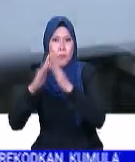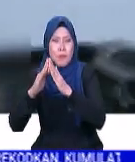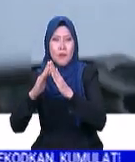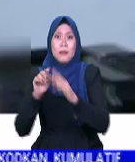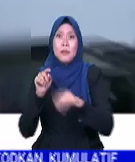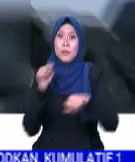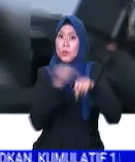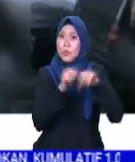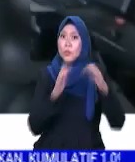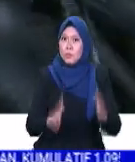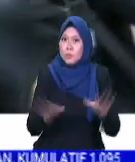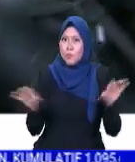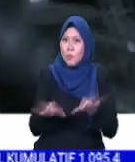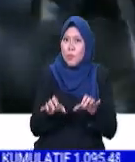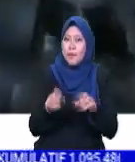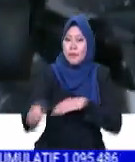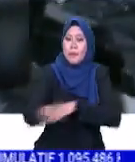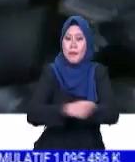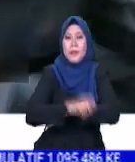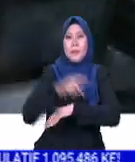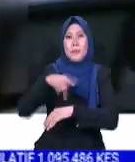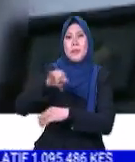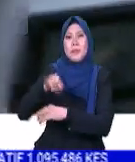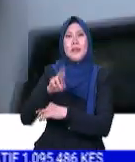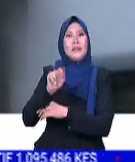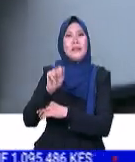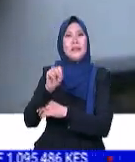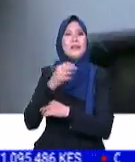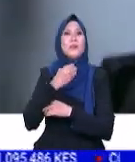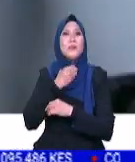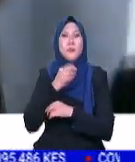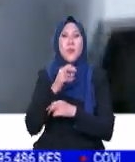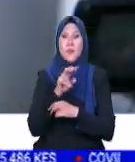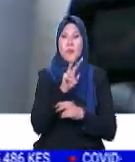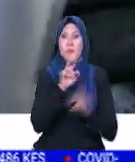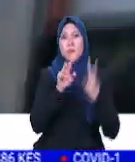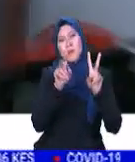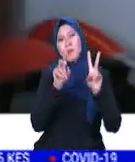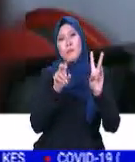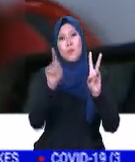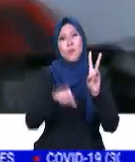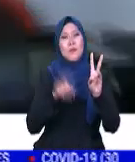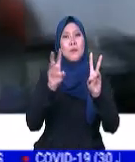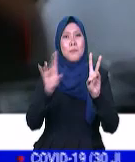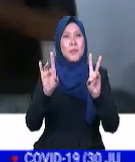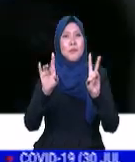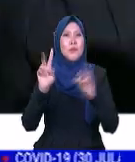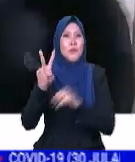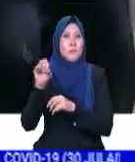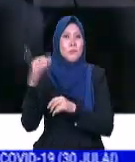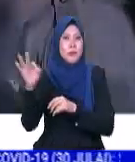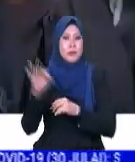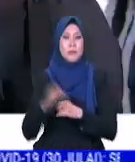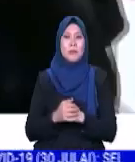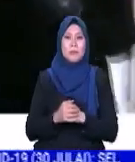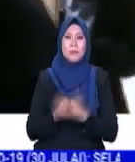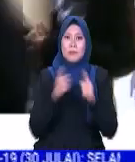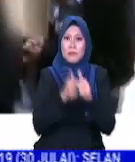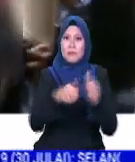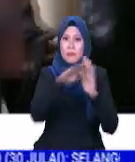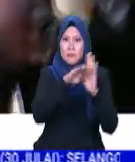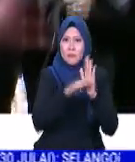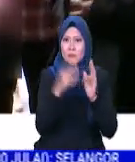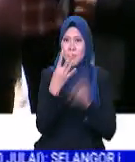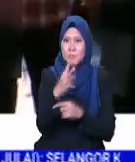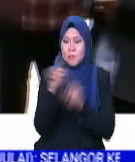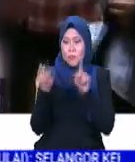didakwa melakukan perkara tersebut di taman pinggir iaib of ad6 ogos 2011 perseroan dilakukan mengikut section